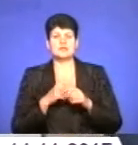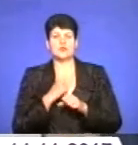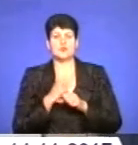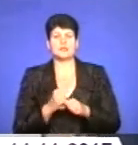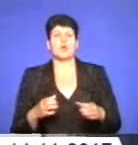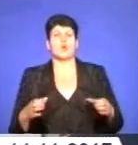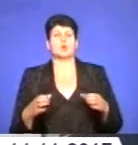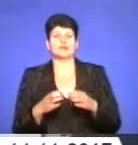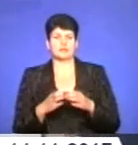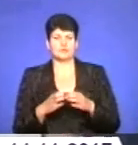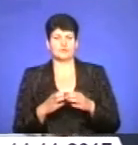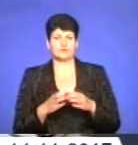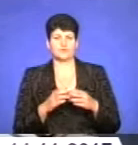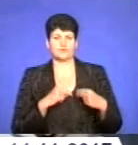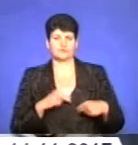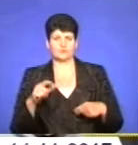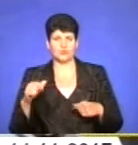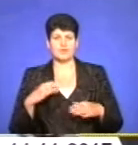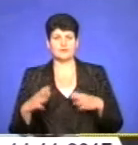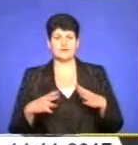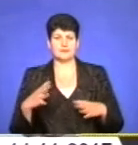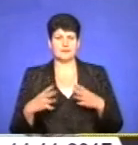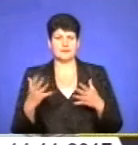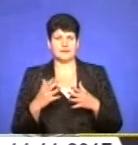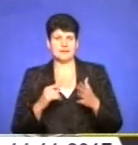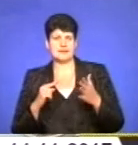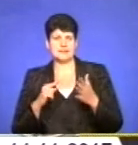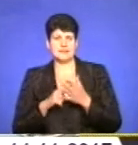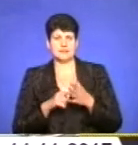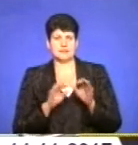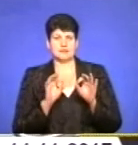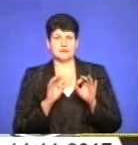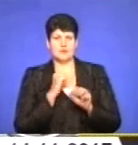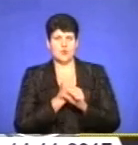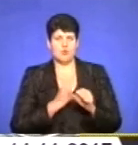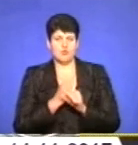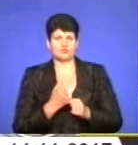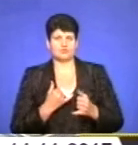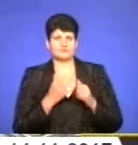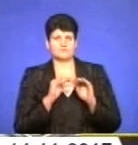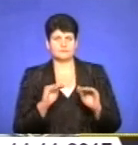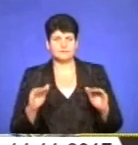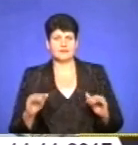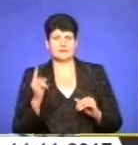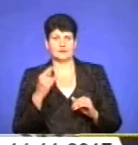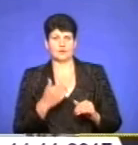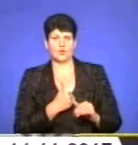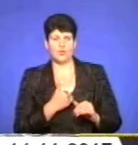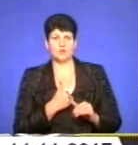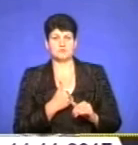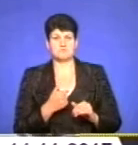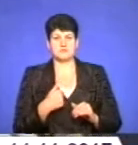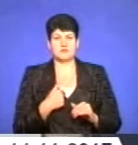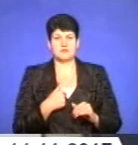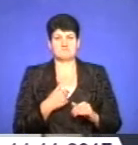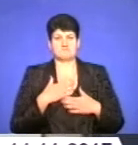Так. Нас тренера, які націлені і направлені на роботу, на дітей. Дитина цього хоче, як сказав Володимир Тимович, каже, мені приємно